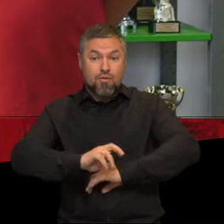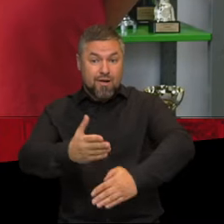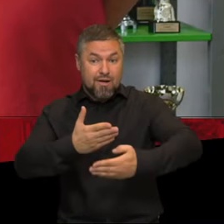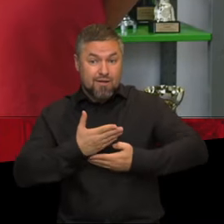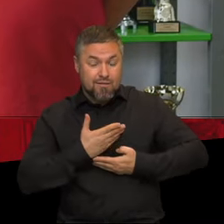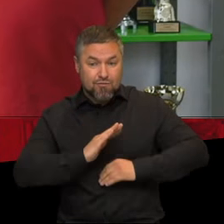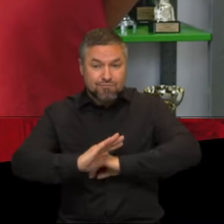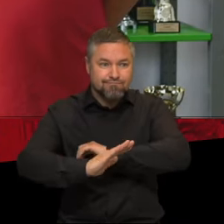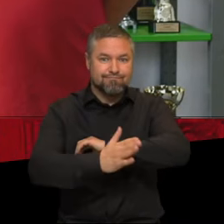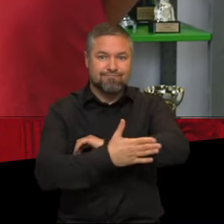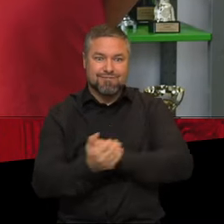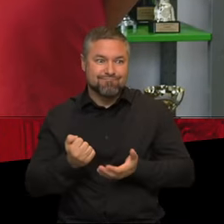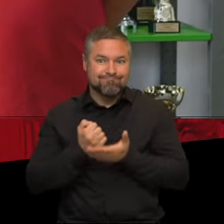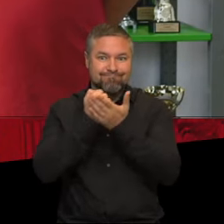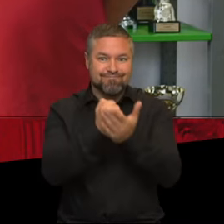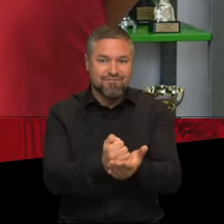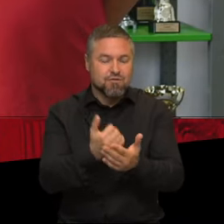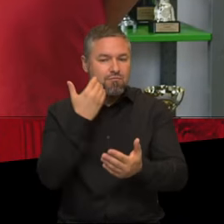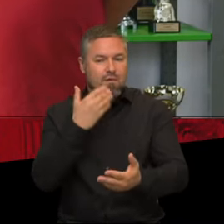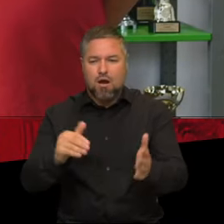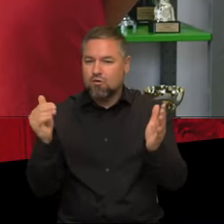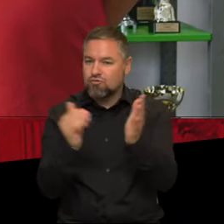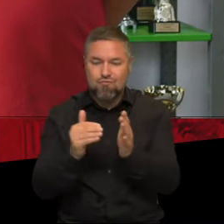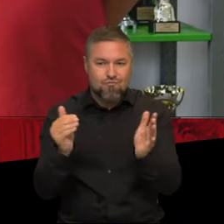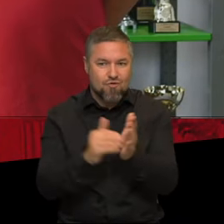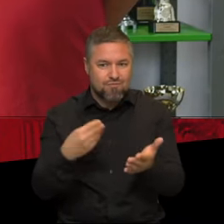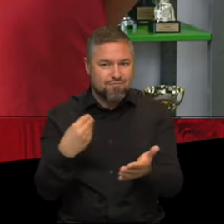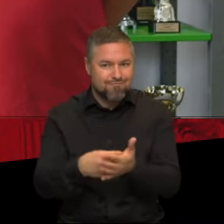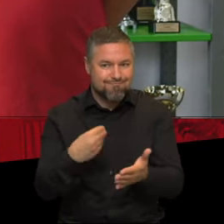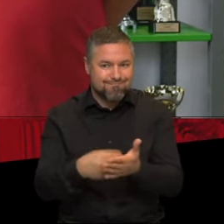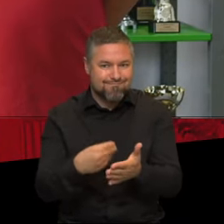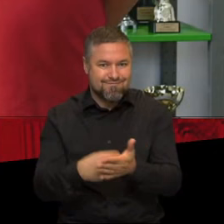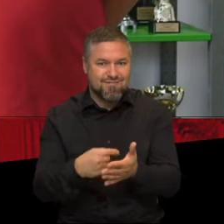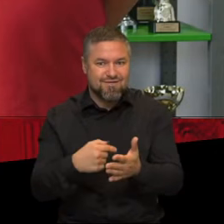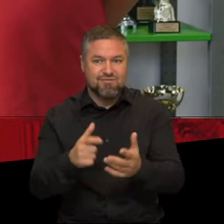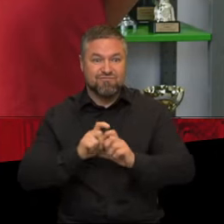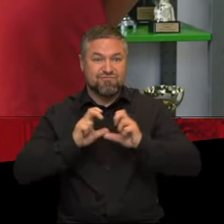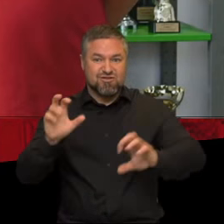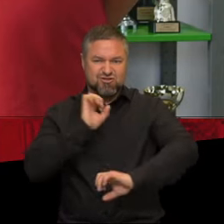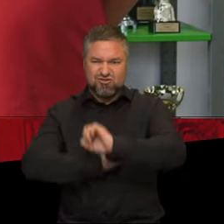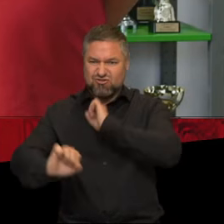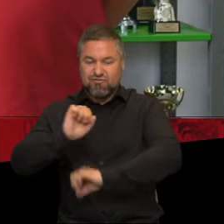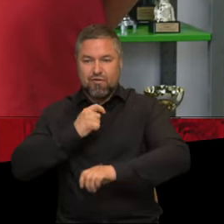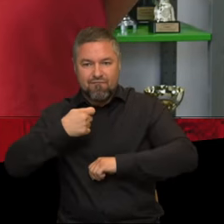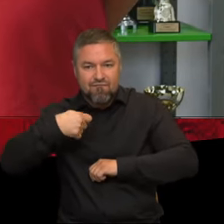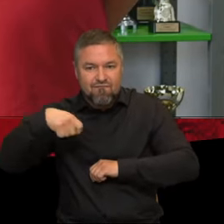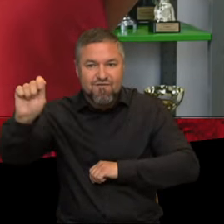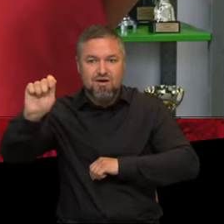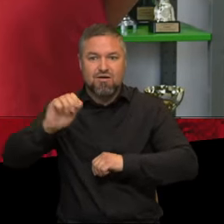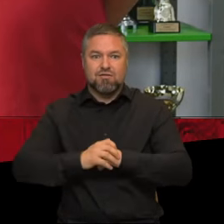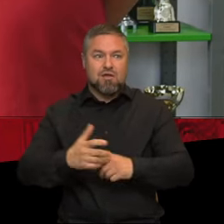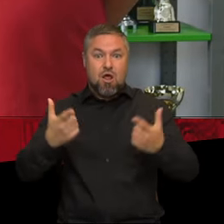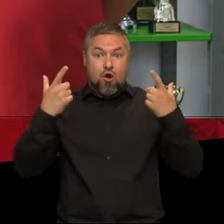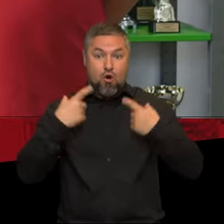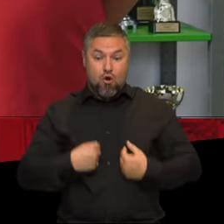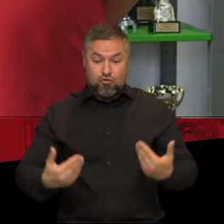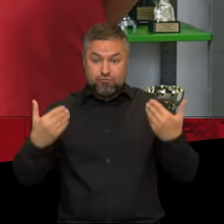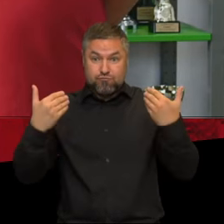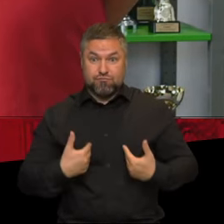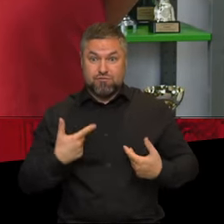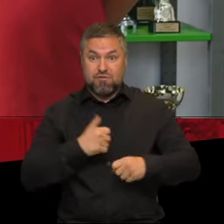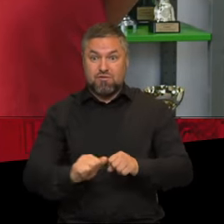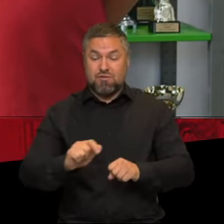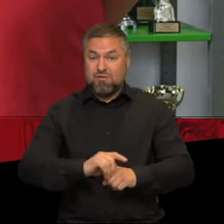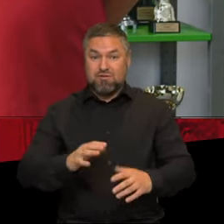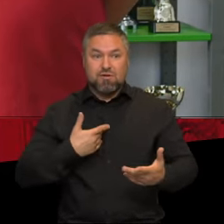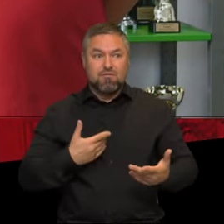mi wsparcie finansowe, które jest nieodzownym elementem podczas trenowania wyczynowego, wyjazdów, tym bardziej dla osoby, która jest